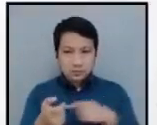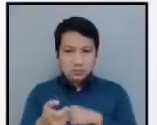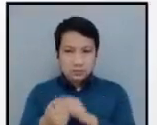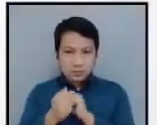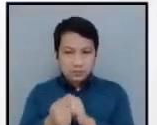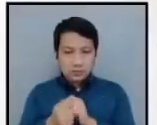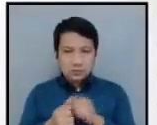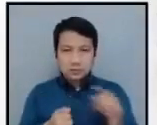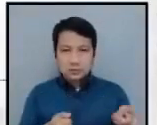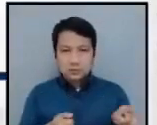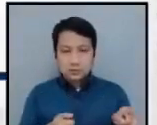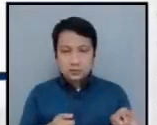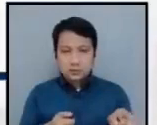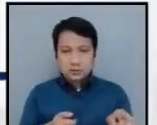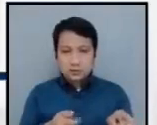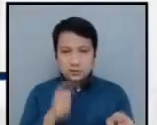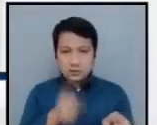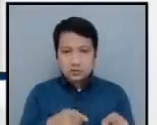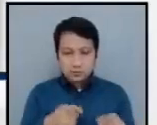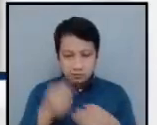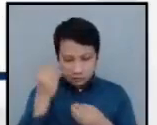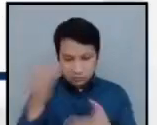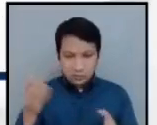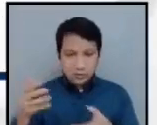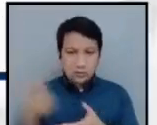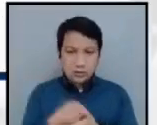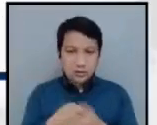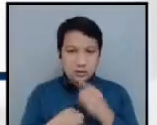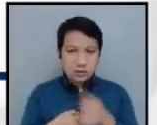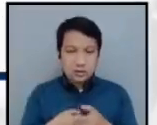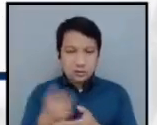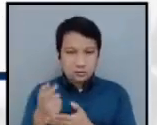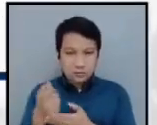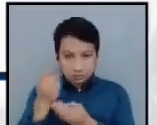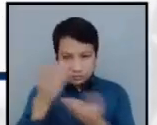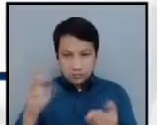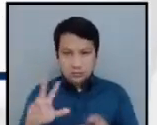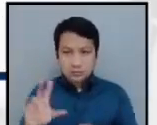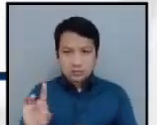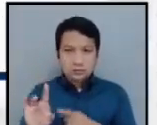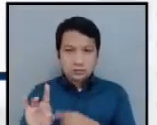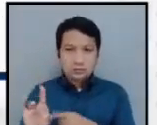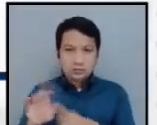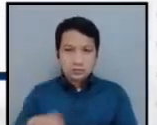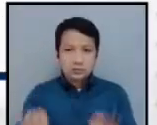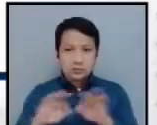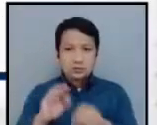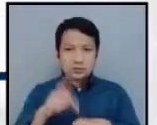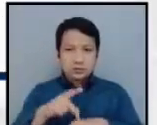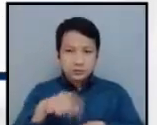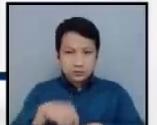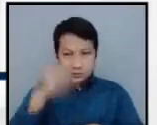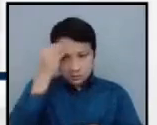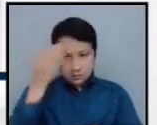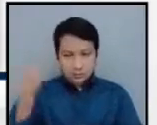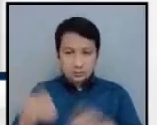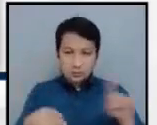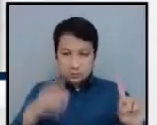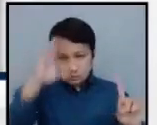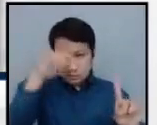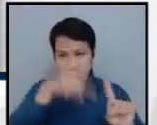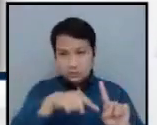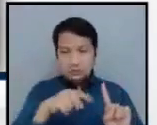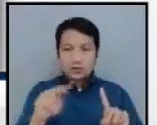isang robbery hold-up suspect na nahulihan ng isang caliber 38 revolver sa Paranaque. Isang lalaki naman sa Navotas